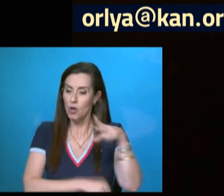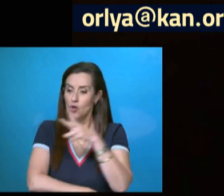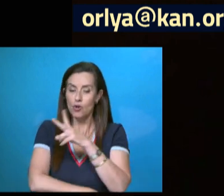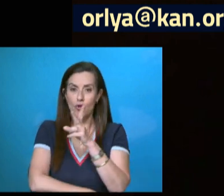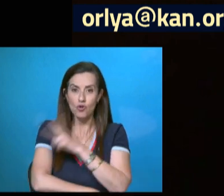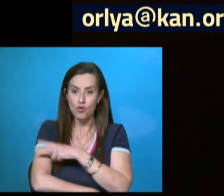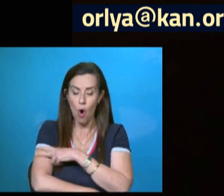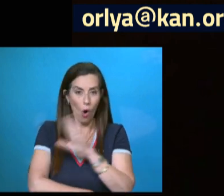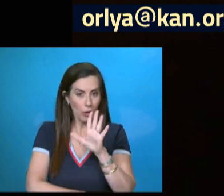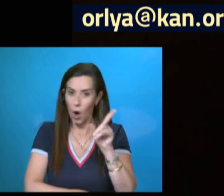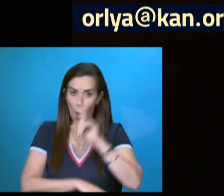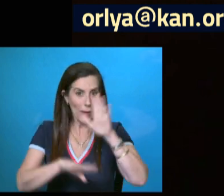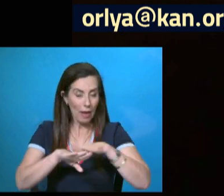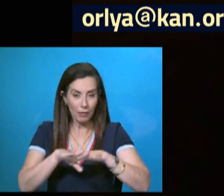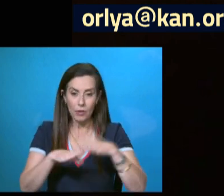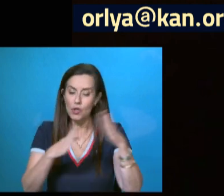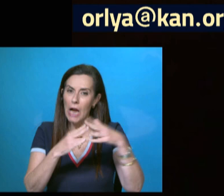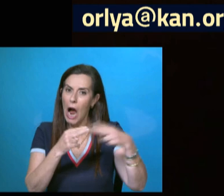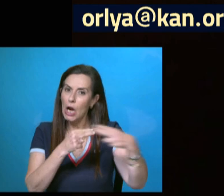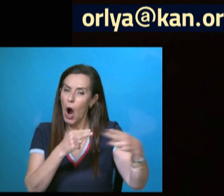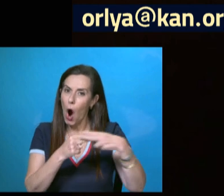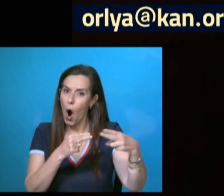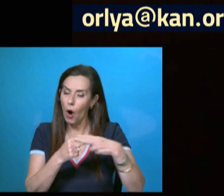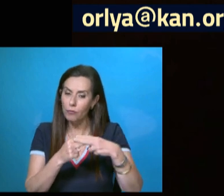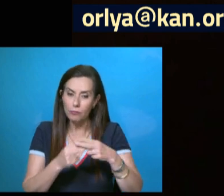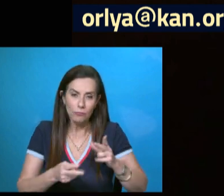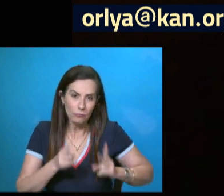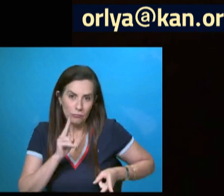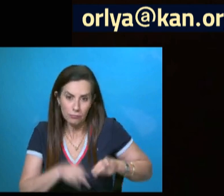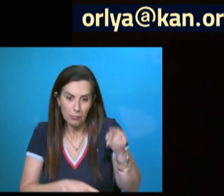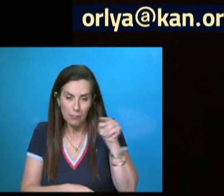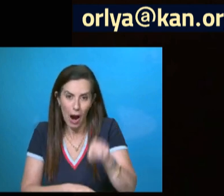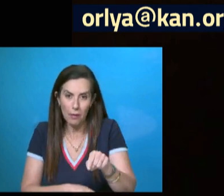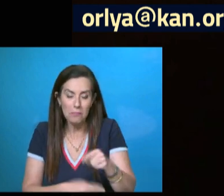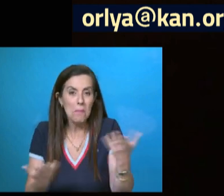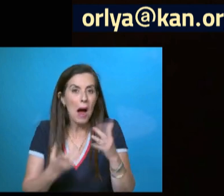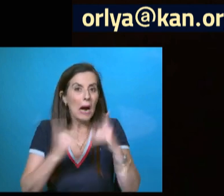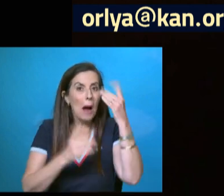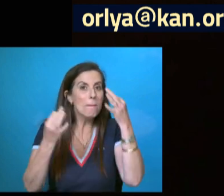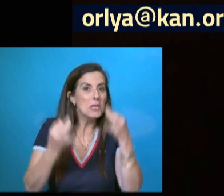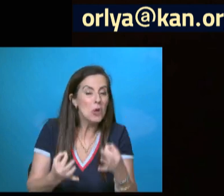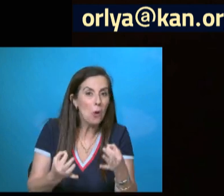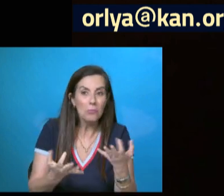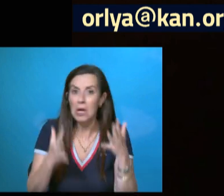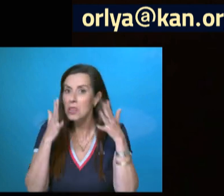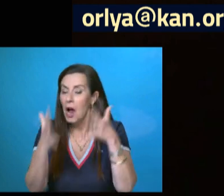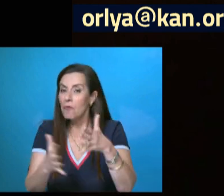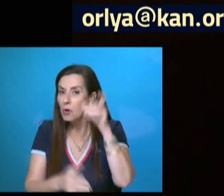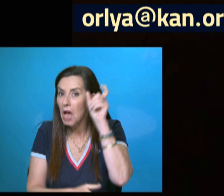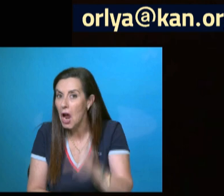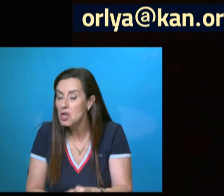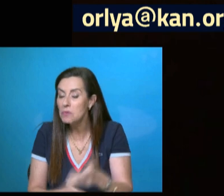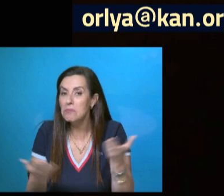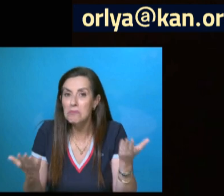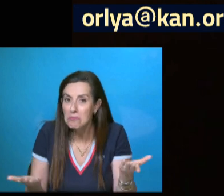אזרחיים שגר בסמיכות למקום יצא לעברם. מה הראה שם? האם הם תקפו אותו? האם